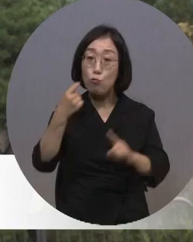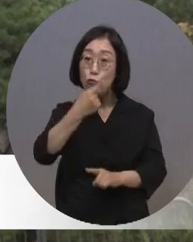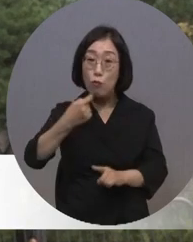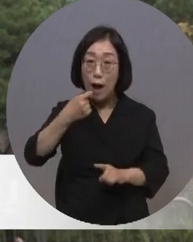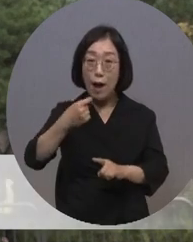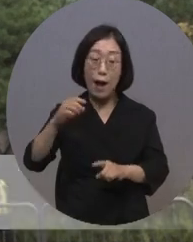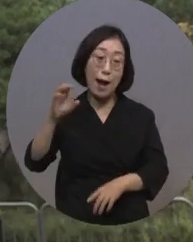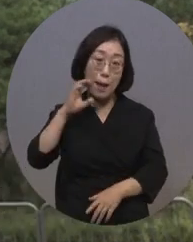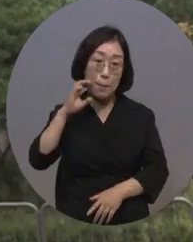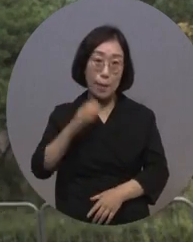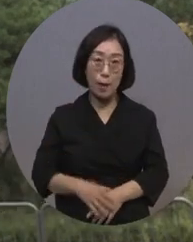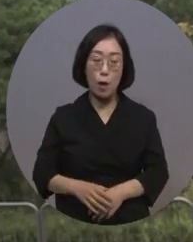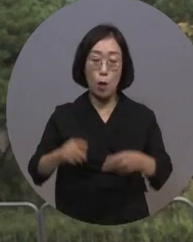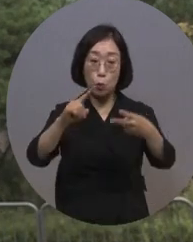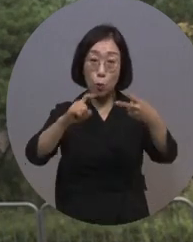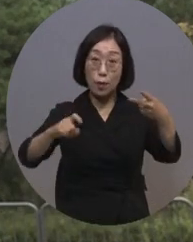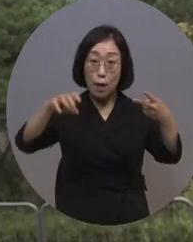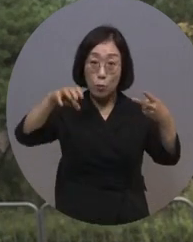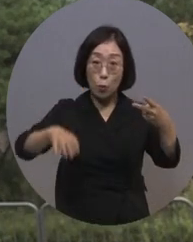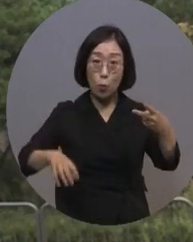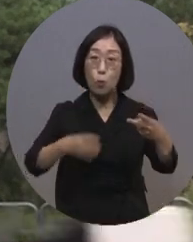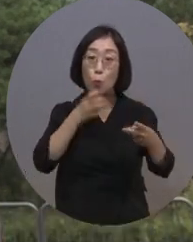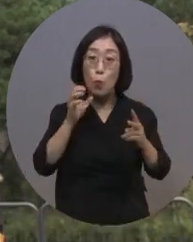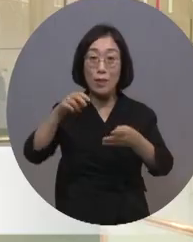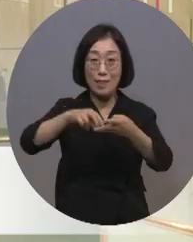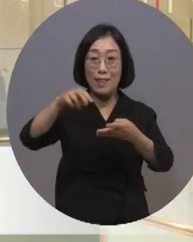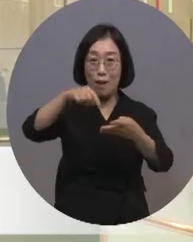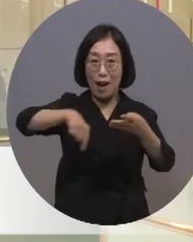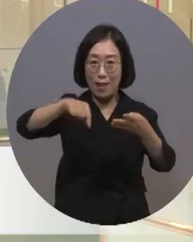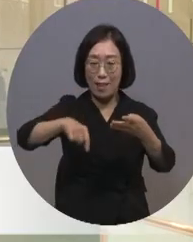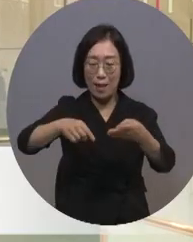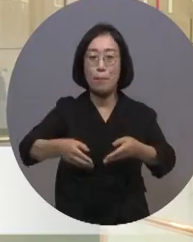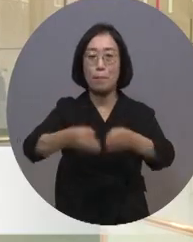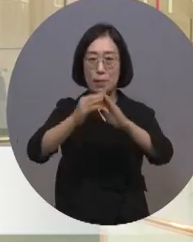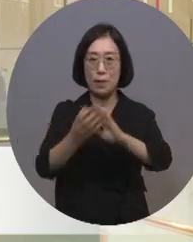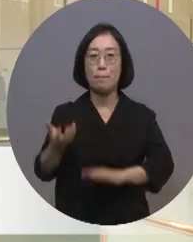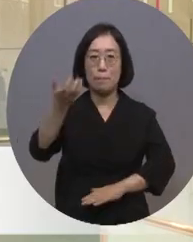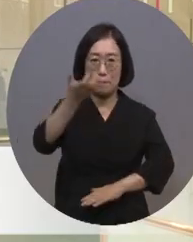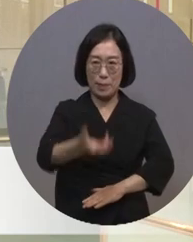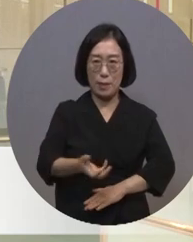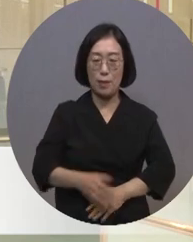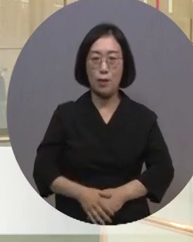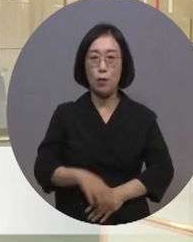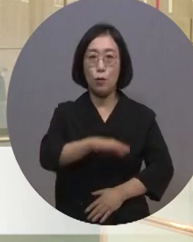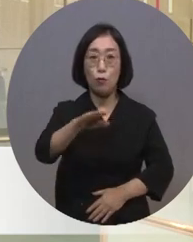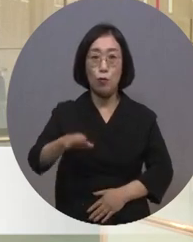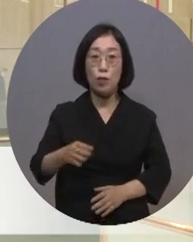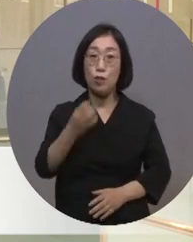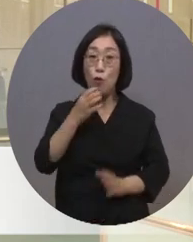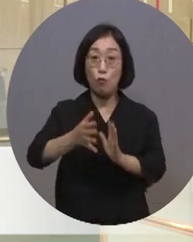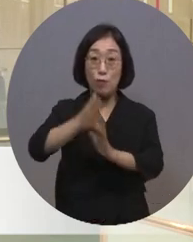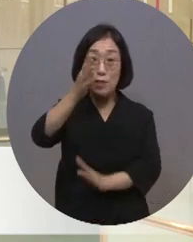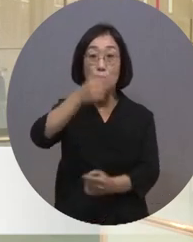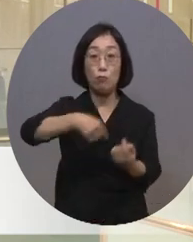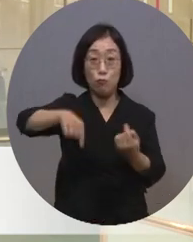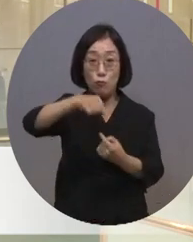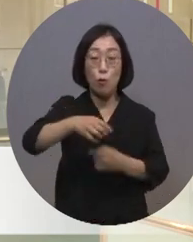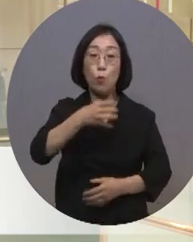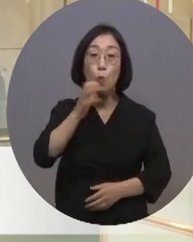동대문 실버케어센터에 문을 열었습니다 예 우리 서울시립 동대문